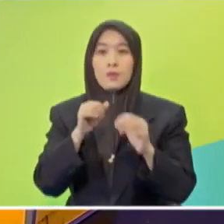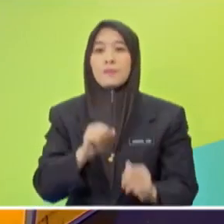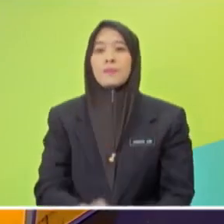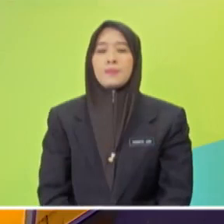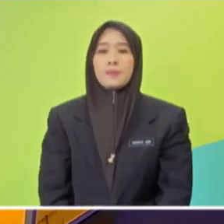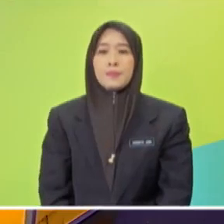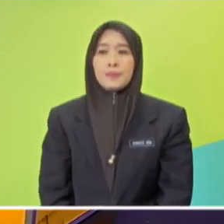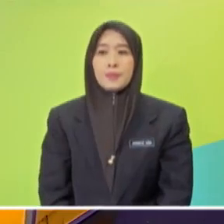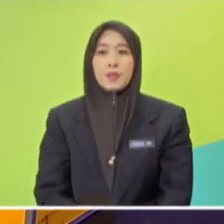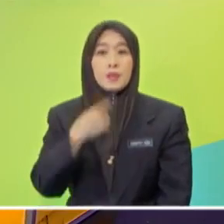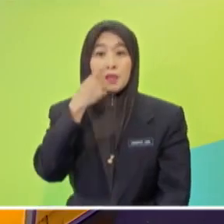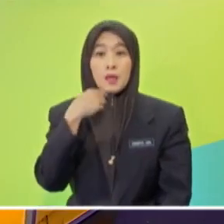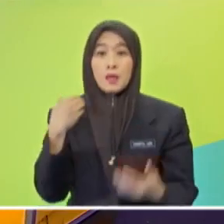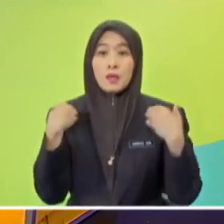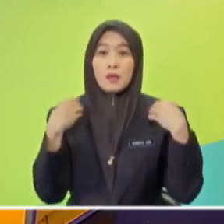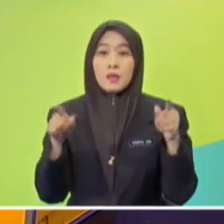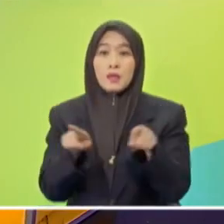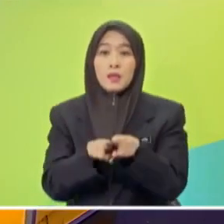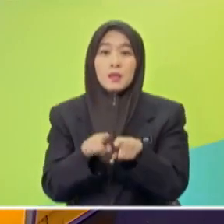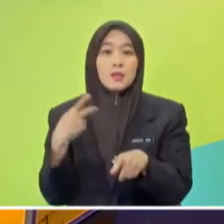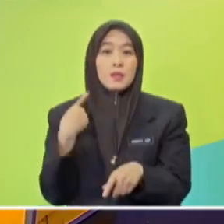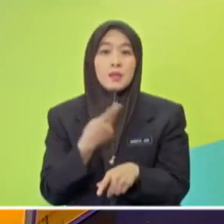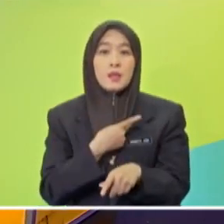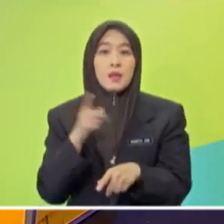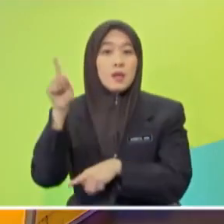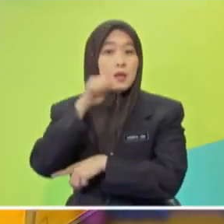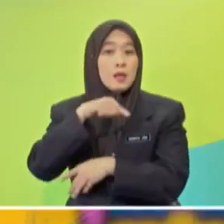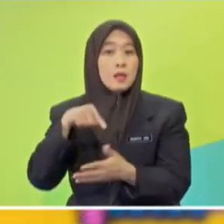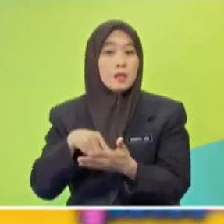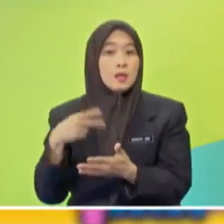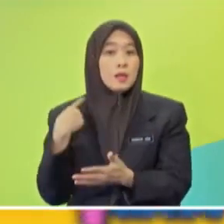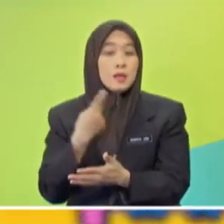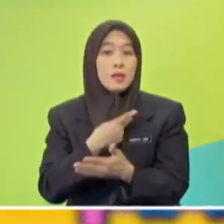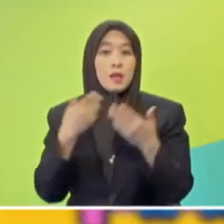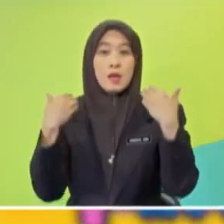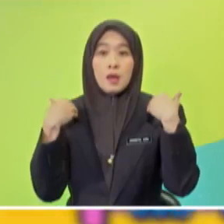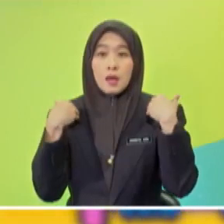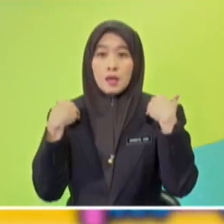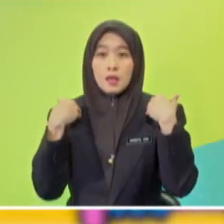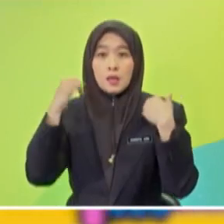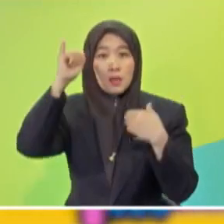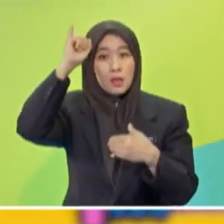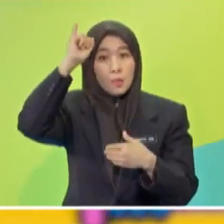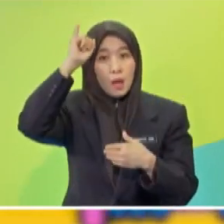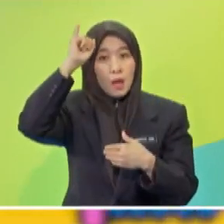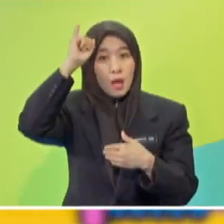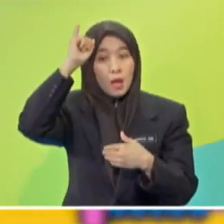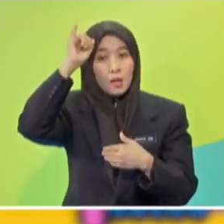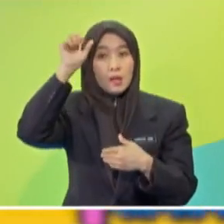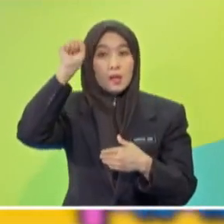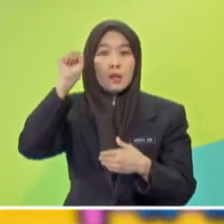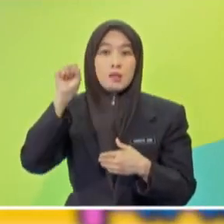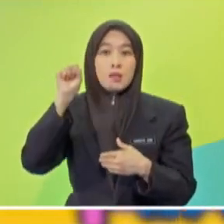Oke pada hari ini kita ada Ikmal Hai iqmal sampai